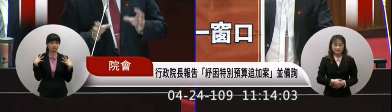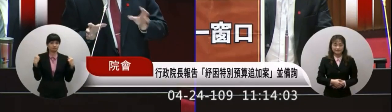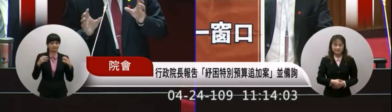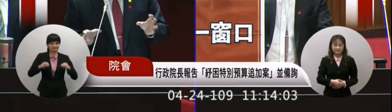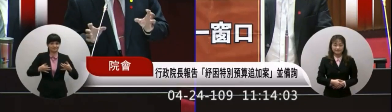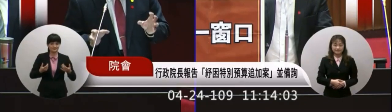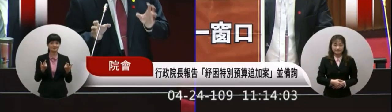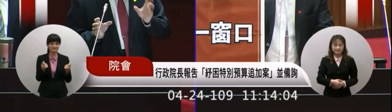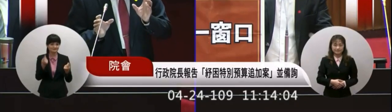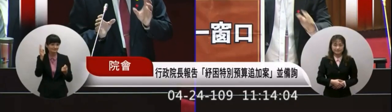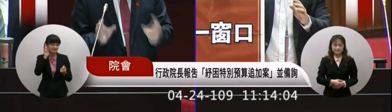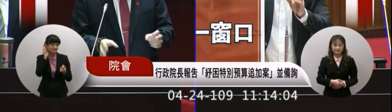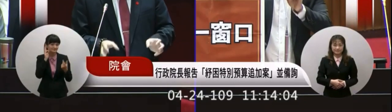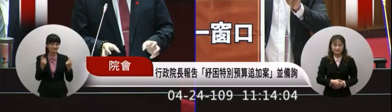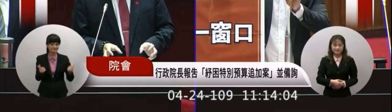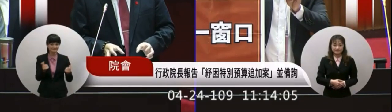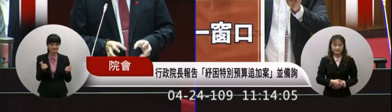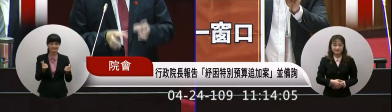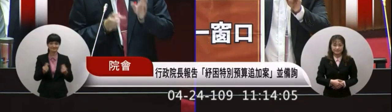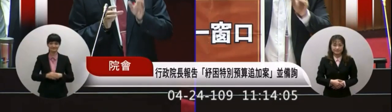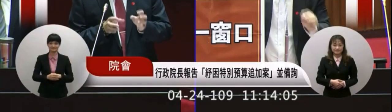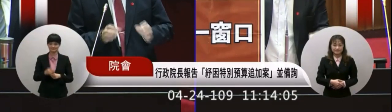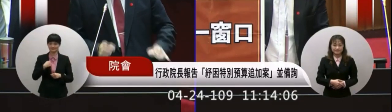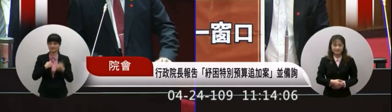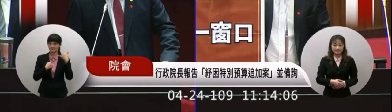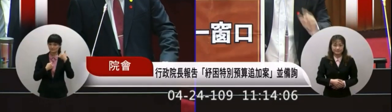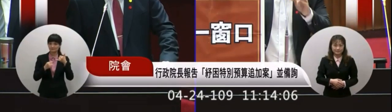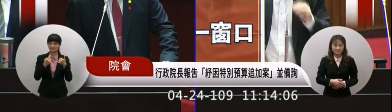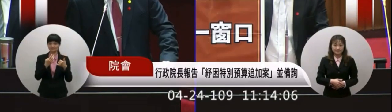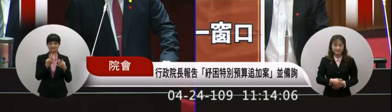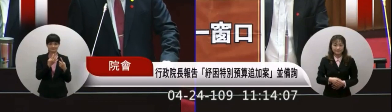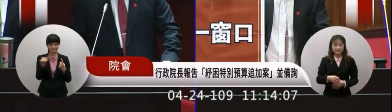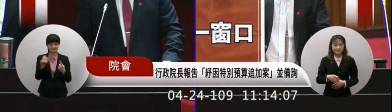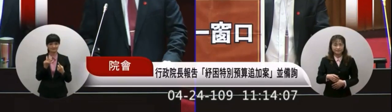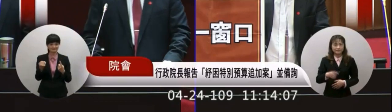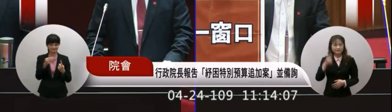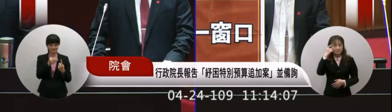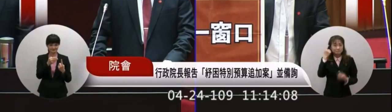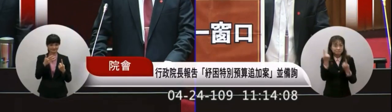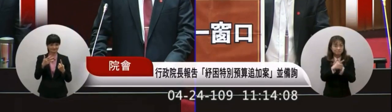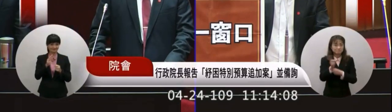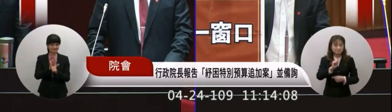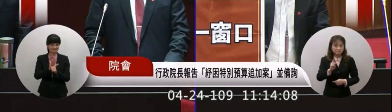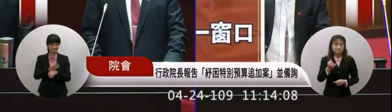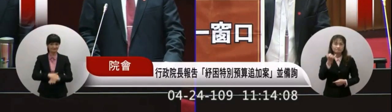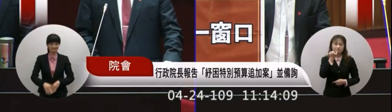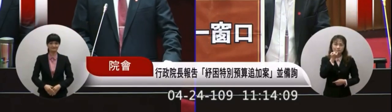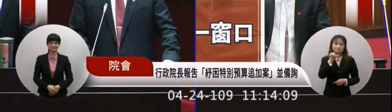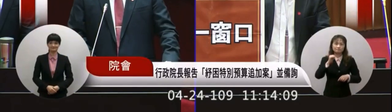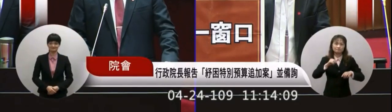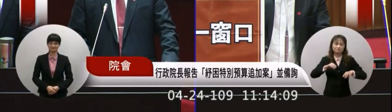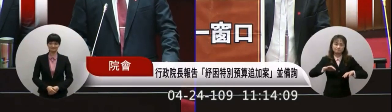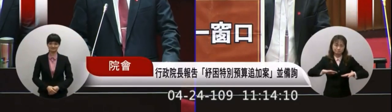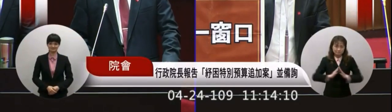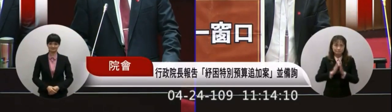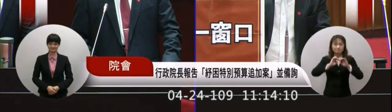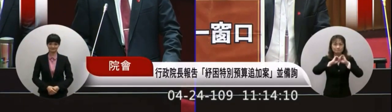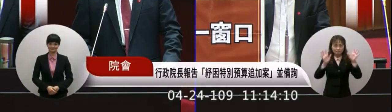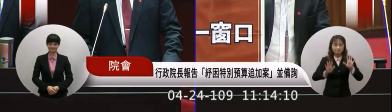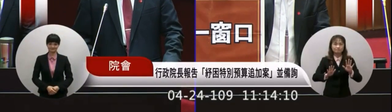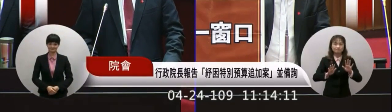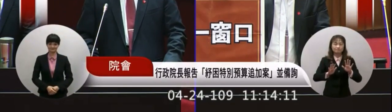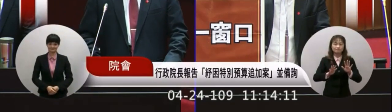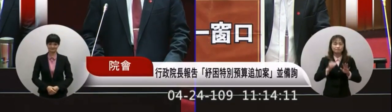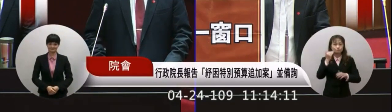1988吼，即、这个专线来帮忙。 嘛就是讲会当，嘛就是讲会当直接宣誓，然后要求各这个请全国的